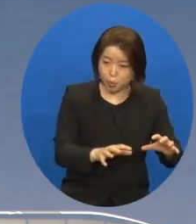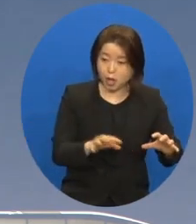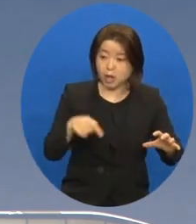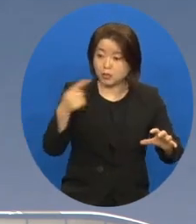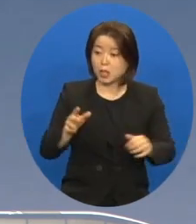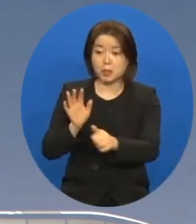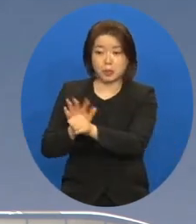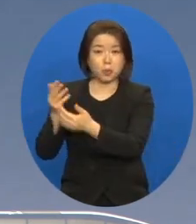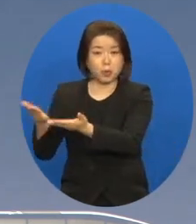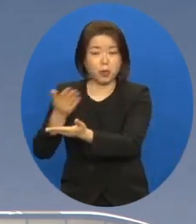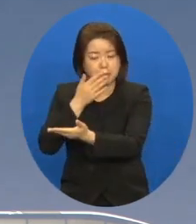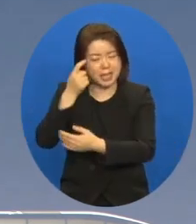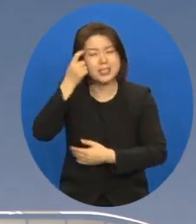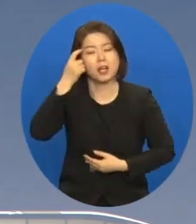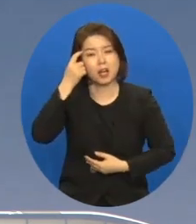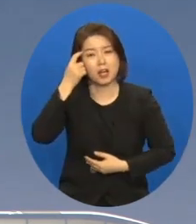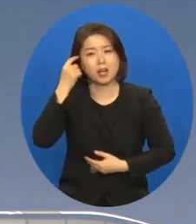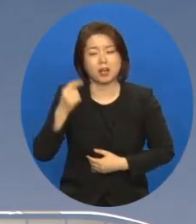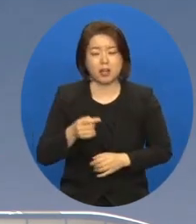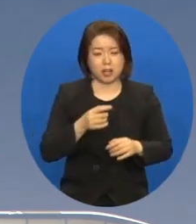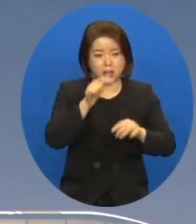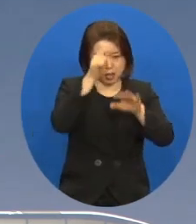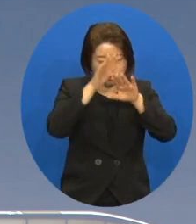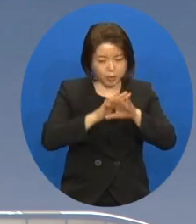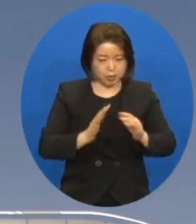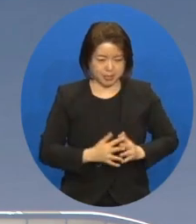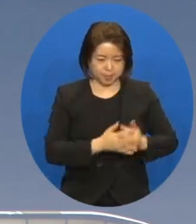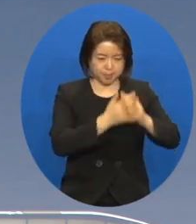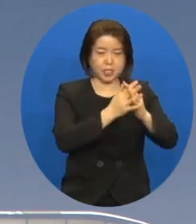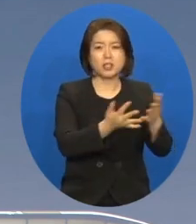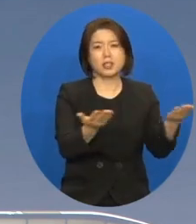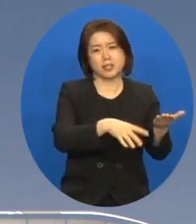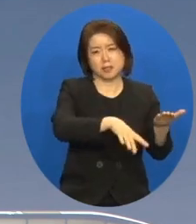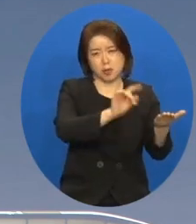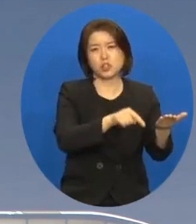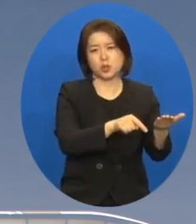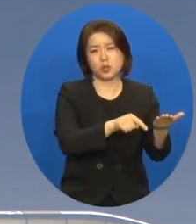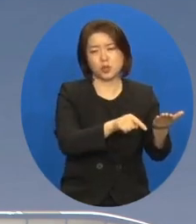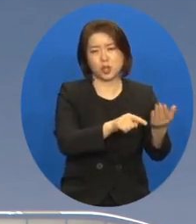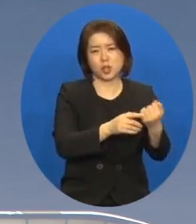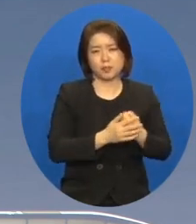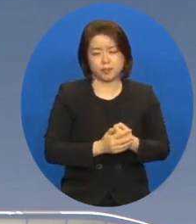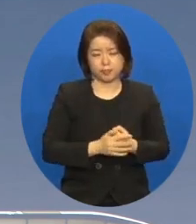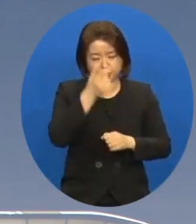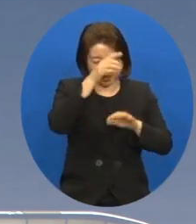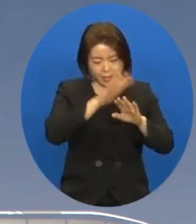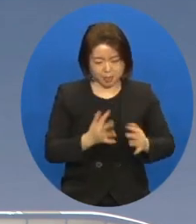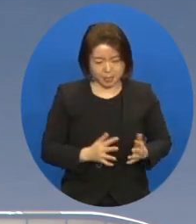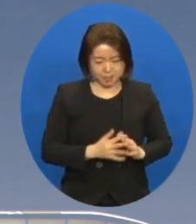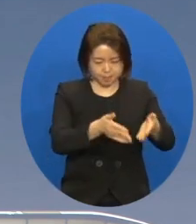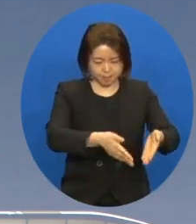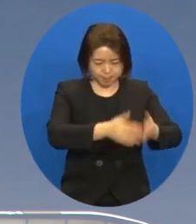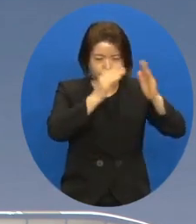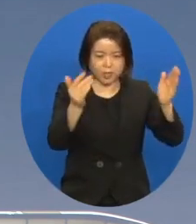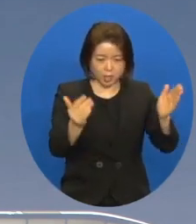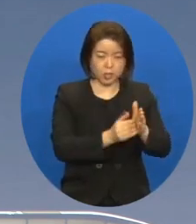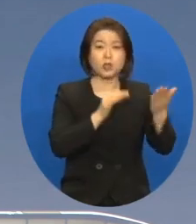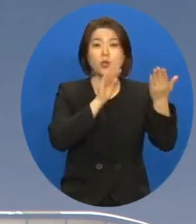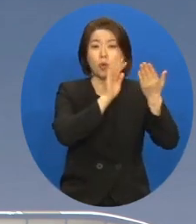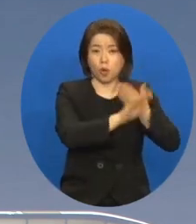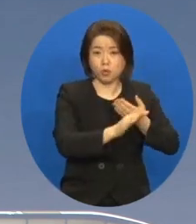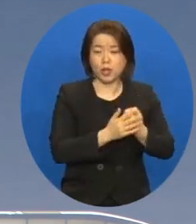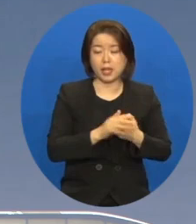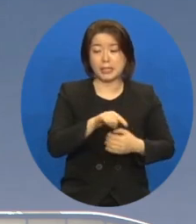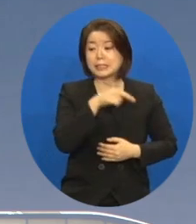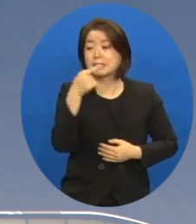아니겠냐. 그래서 예배당 짓는 일을 먼저 했습니다. 예배당을 다 짓고 난 다음에 그 다음에